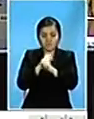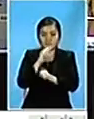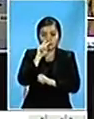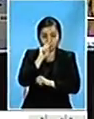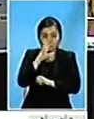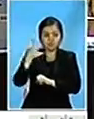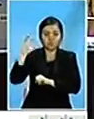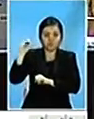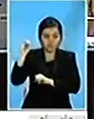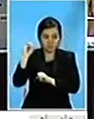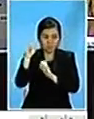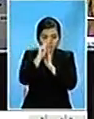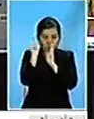า